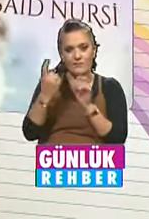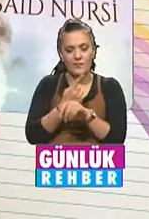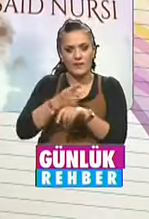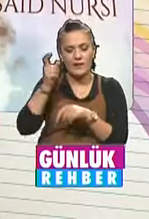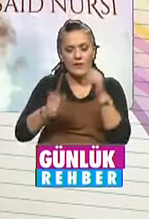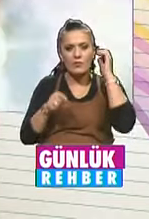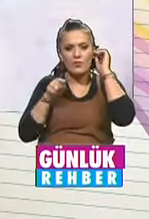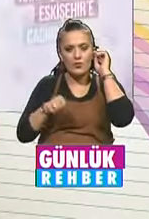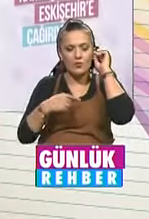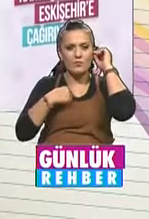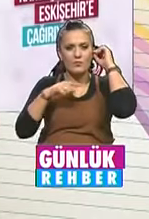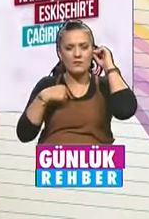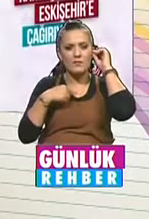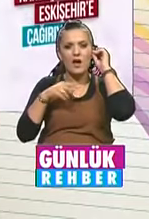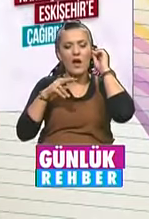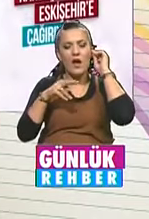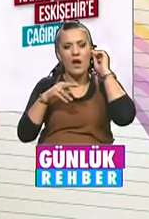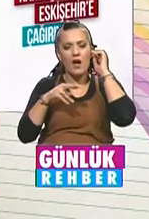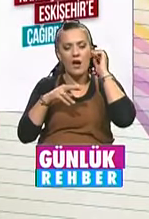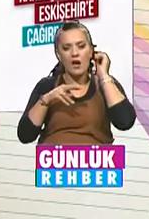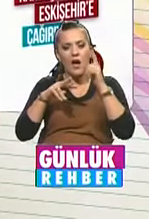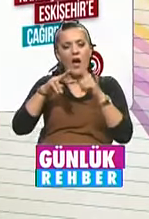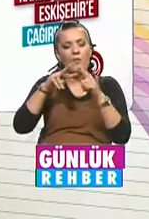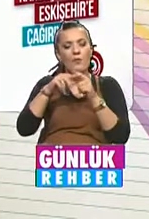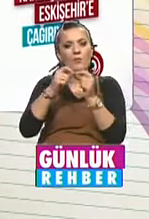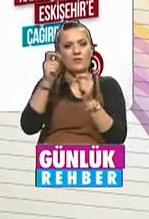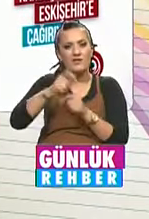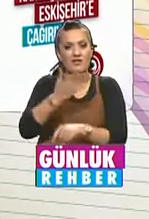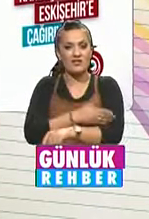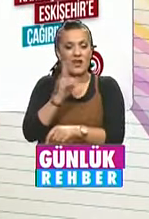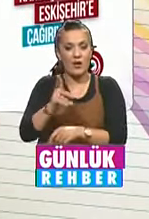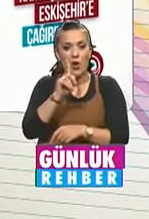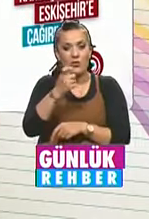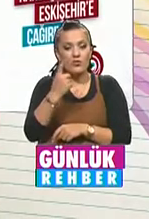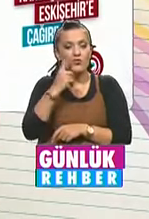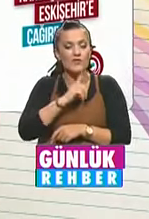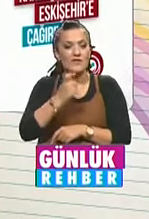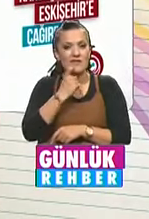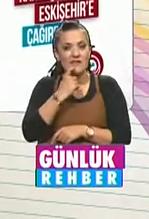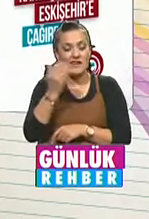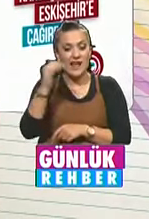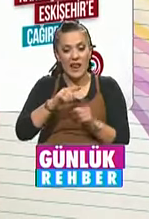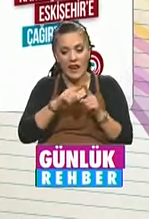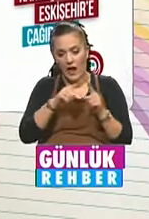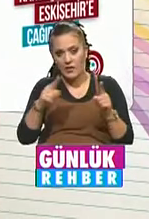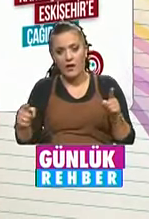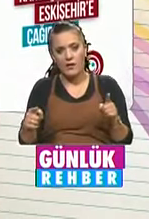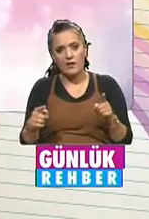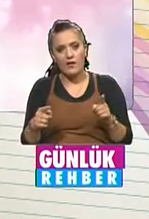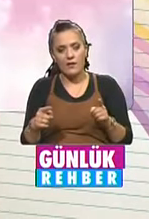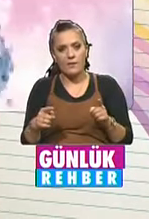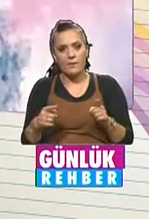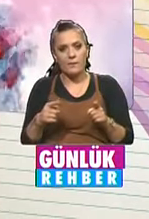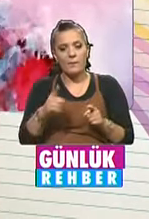bu bizim Abdullah Bosnevi'nin şerhidir. Evet. 19. yüzyıla gelene kadar,